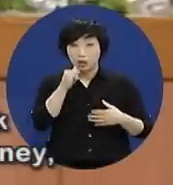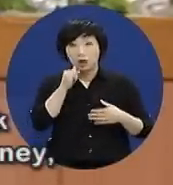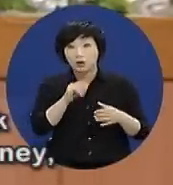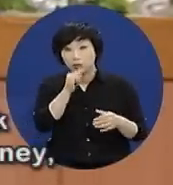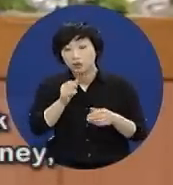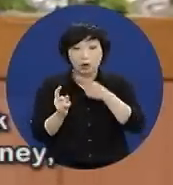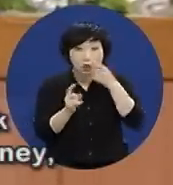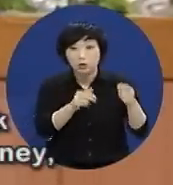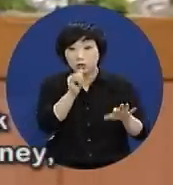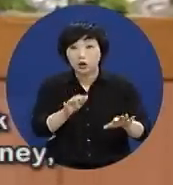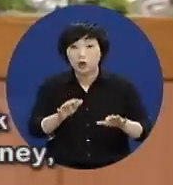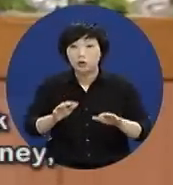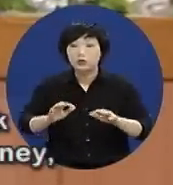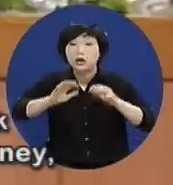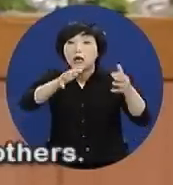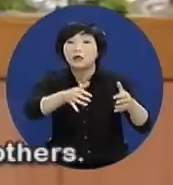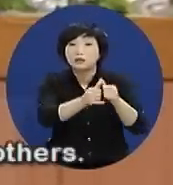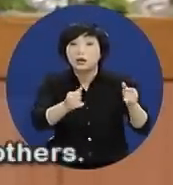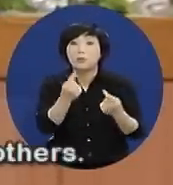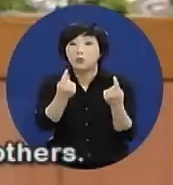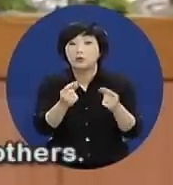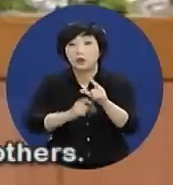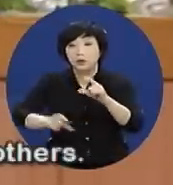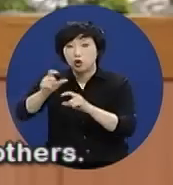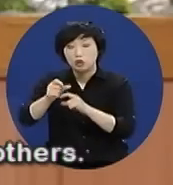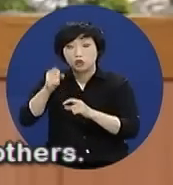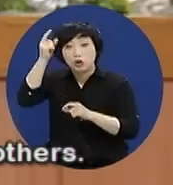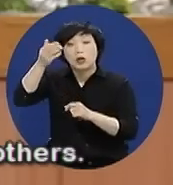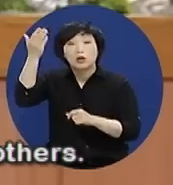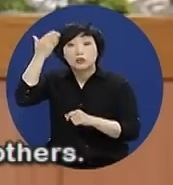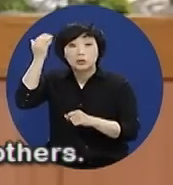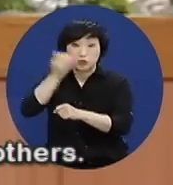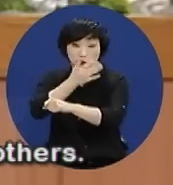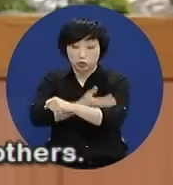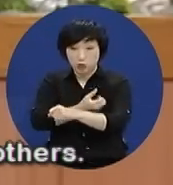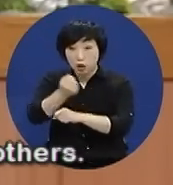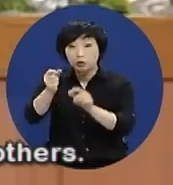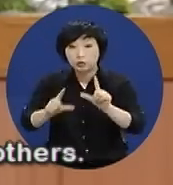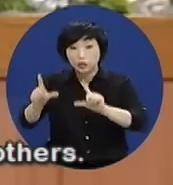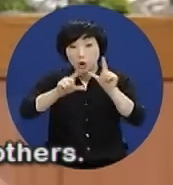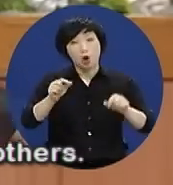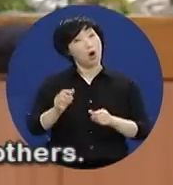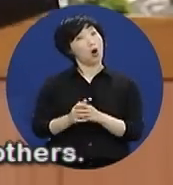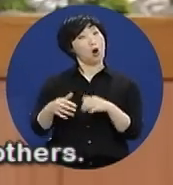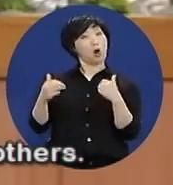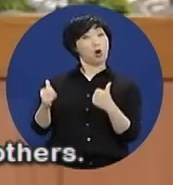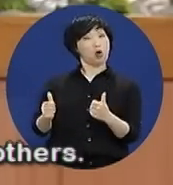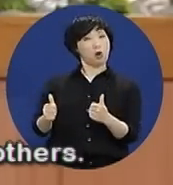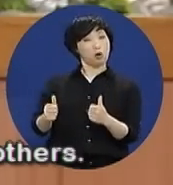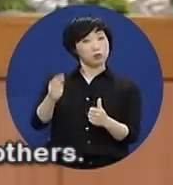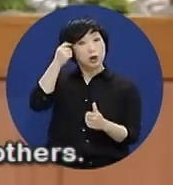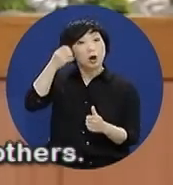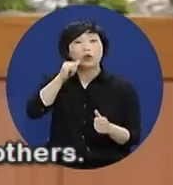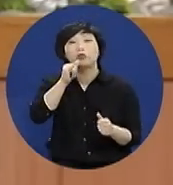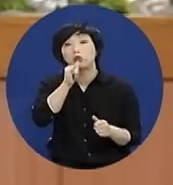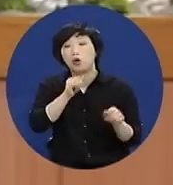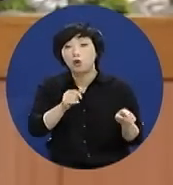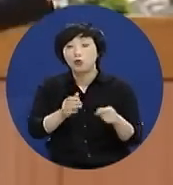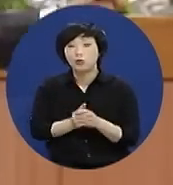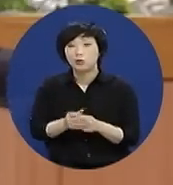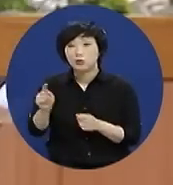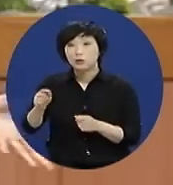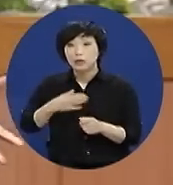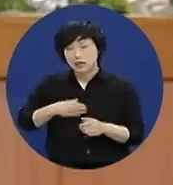優れた知識と機能を持って生きるのが素晴らしい事だと思わさせるの